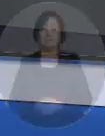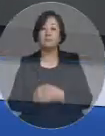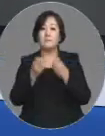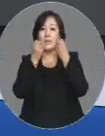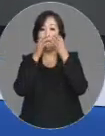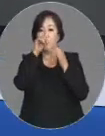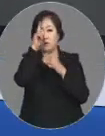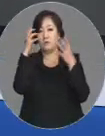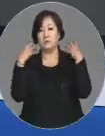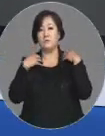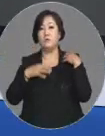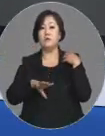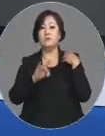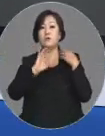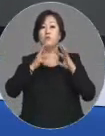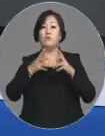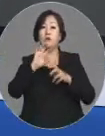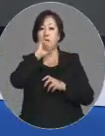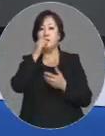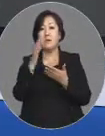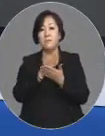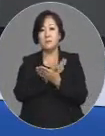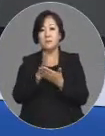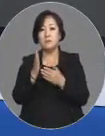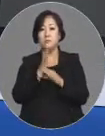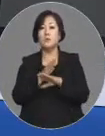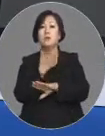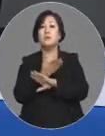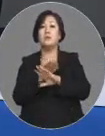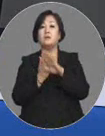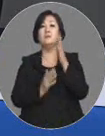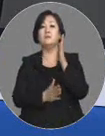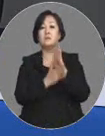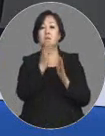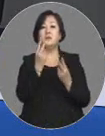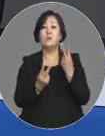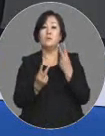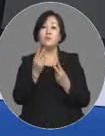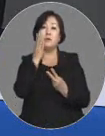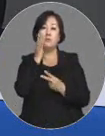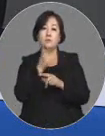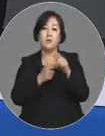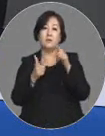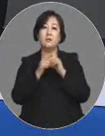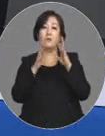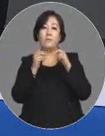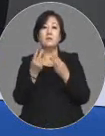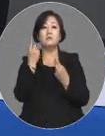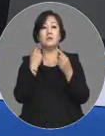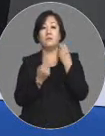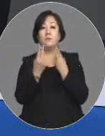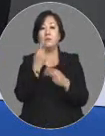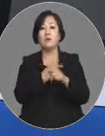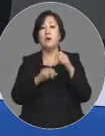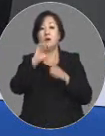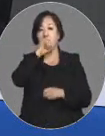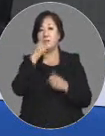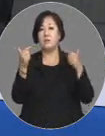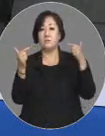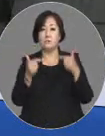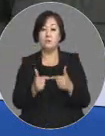새 정부의 첫 국가 예산 편성에서 다른 광역시도와 달리 울산만 전년보다 예산이